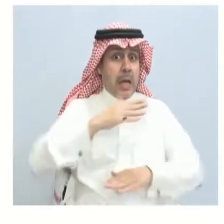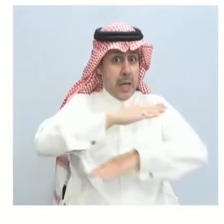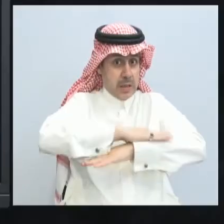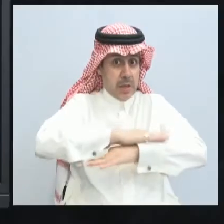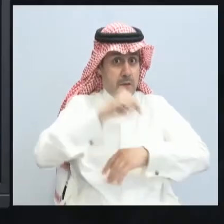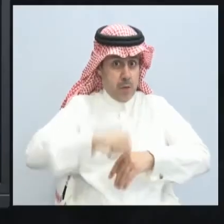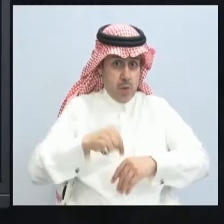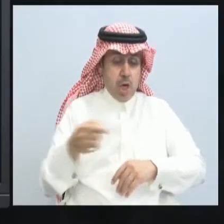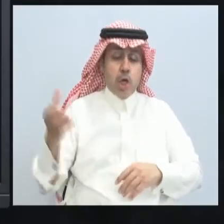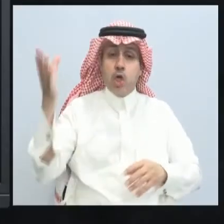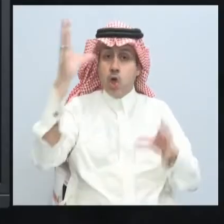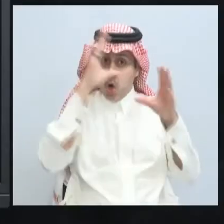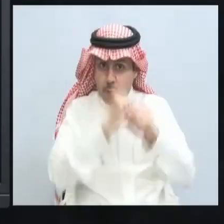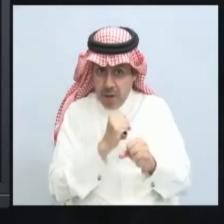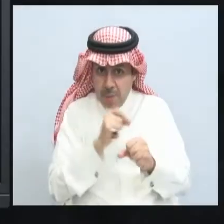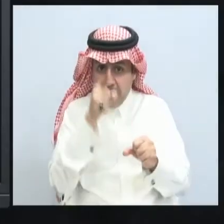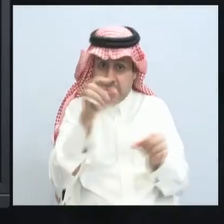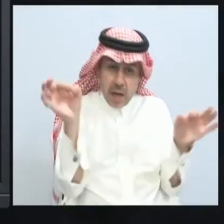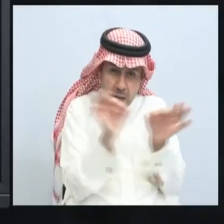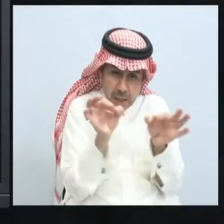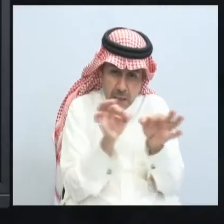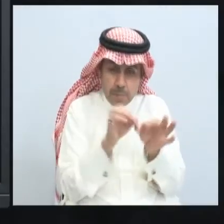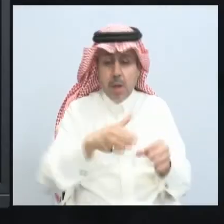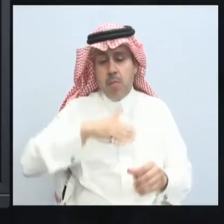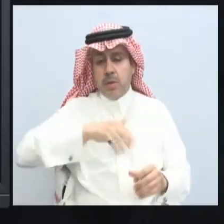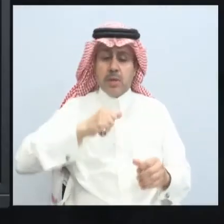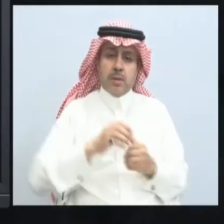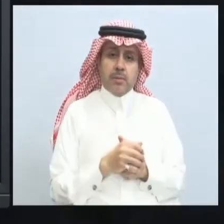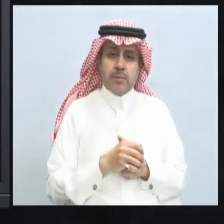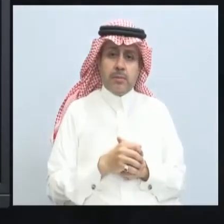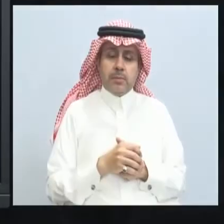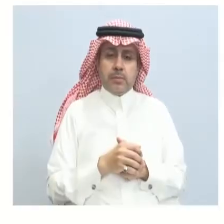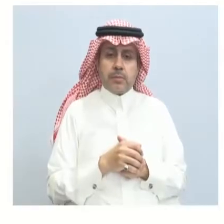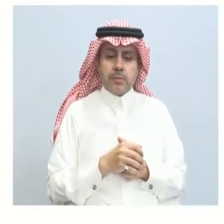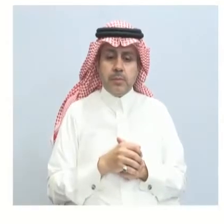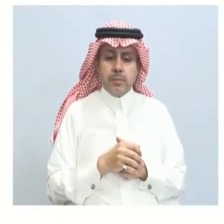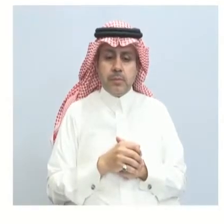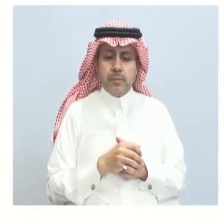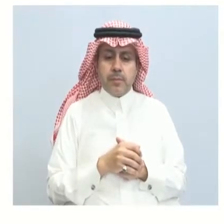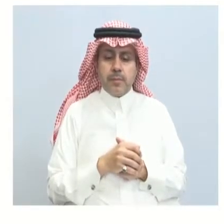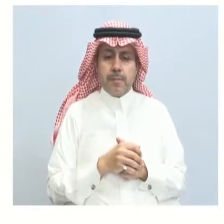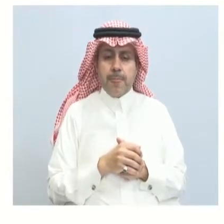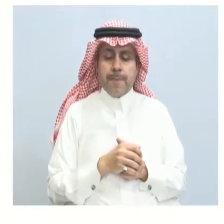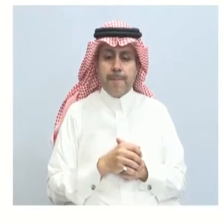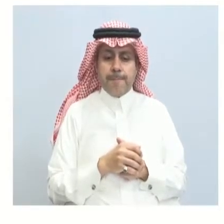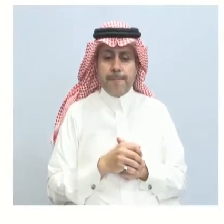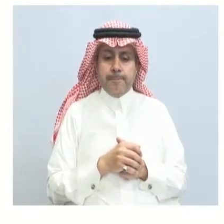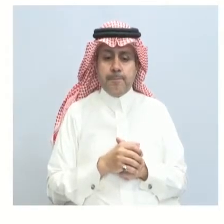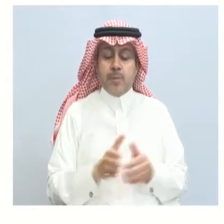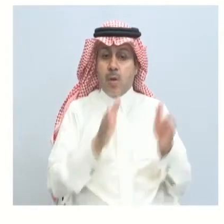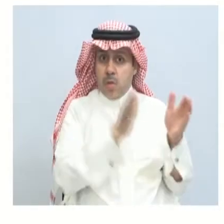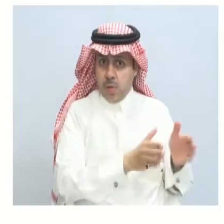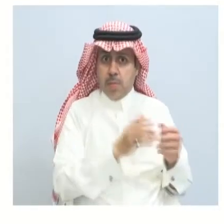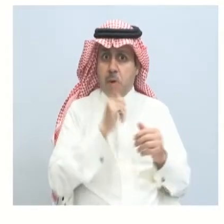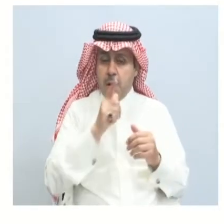فكلما زادت اخلاقك الحسنه كلما كنت اقرب الى النبي صلى الله عليه وسلم مصداقا لهذا الحديث ثم قال